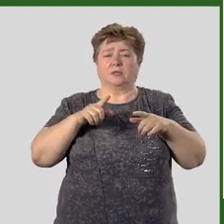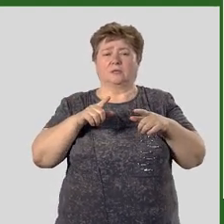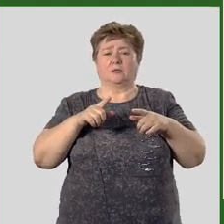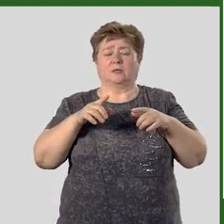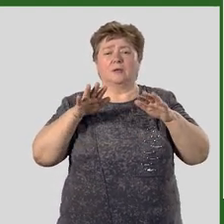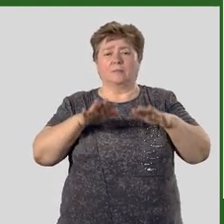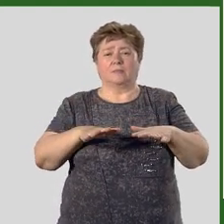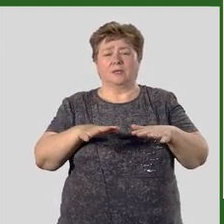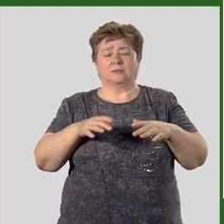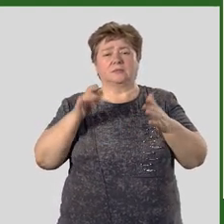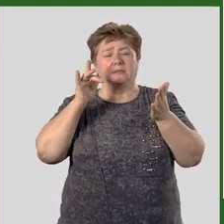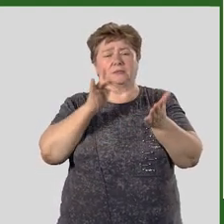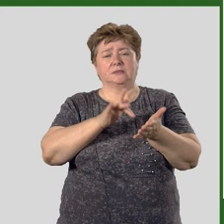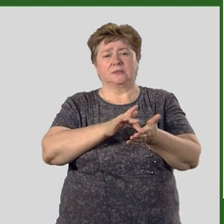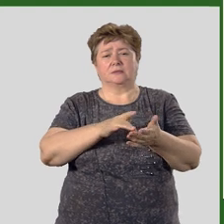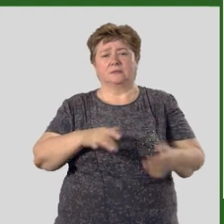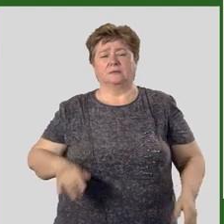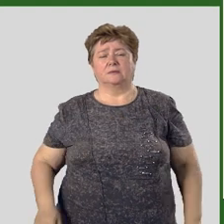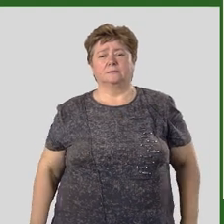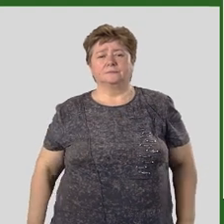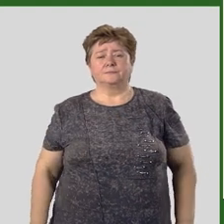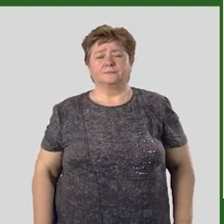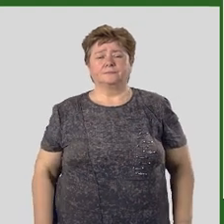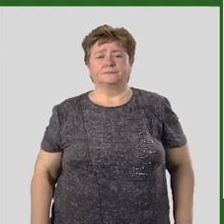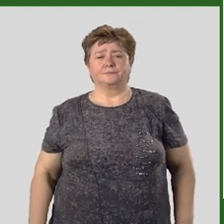многофункциональные местные центры.